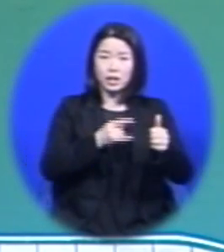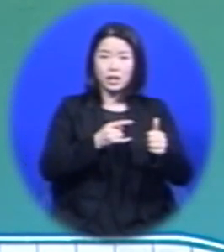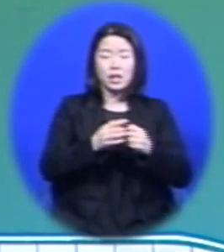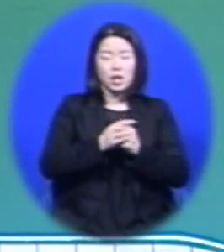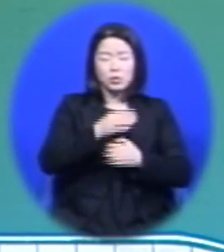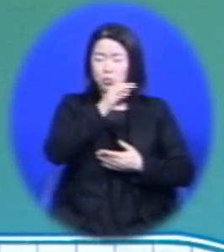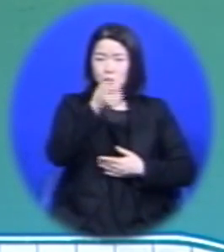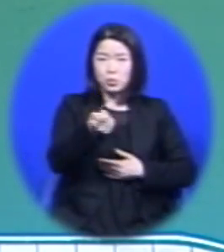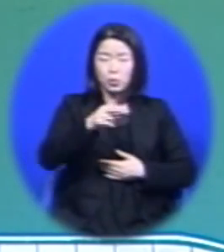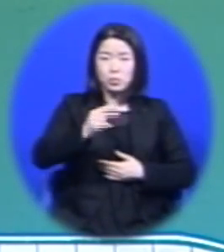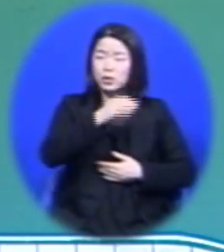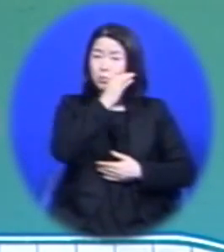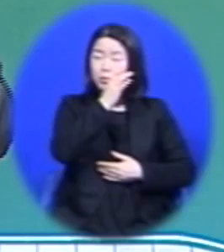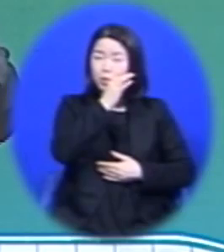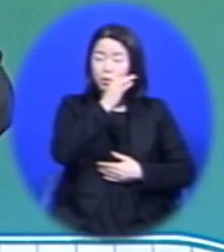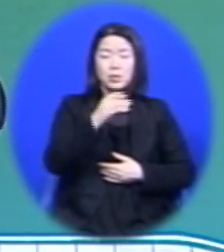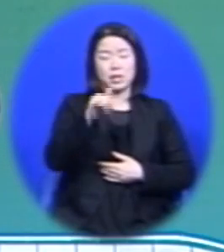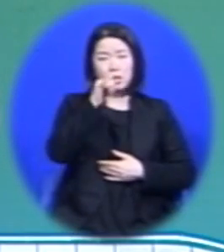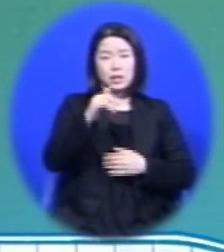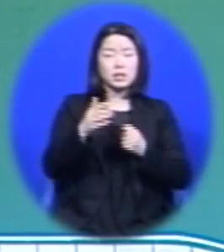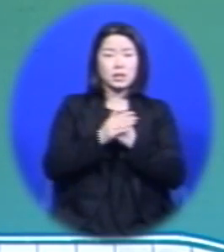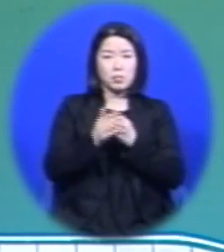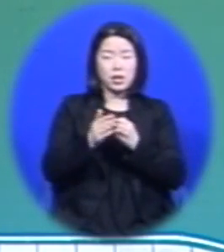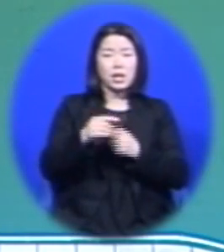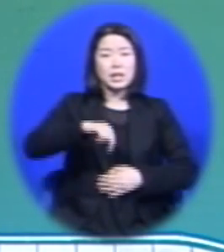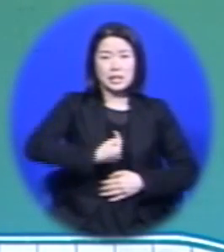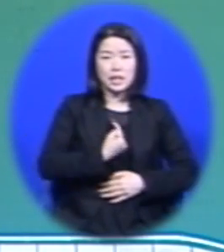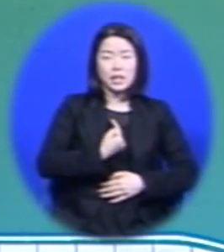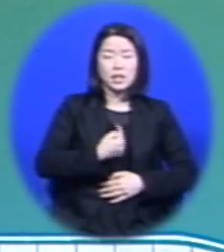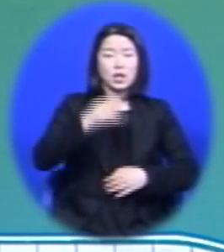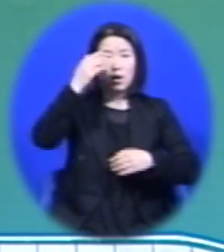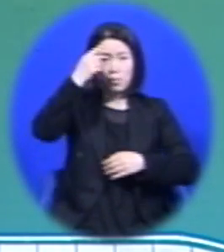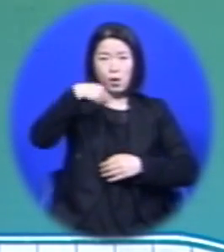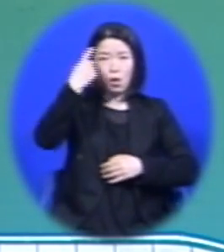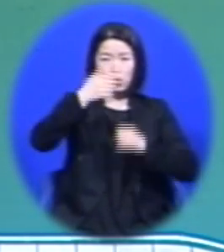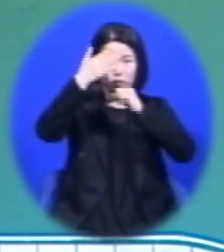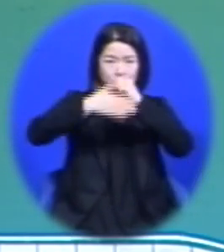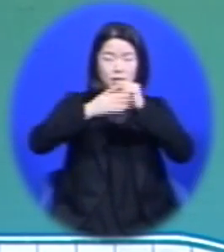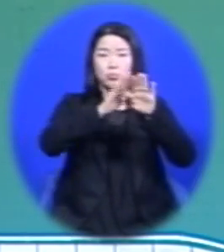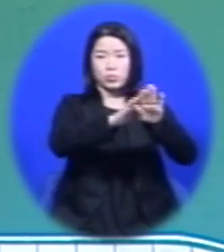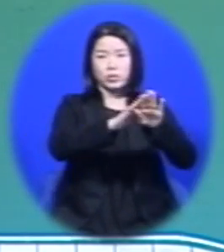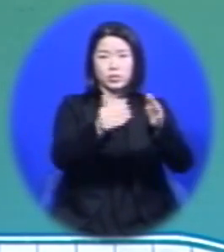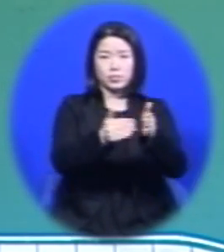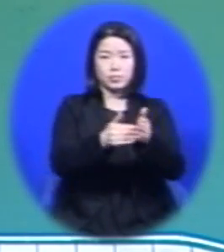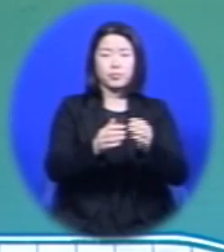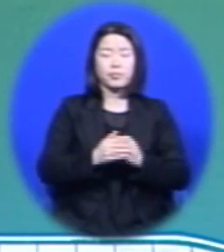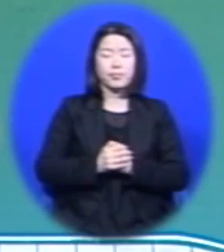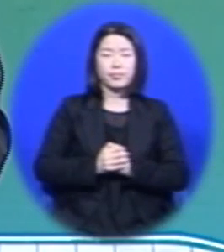부끄러움이 갈까봐 엄마가 그 부끄러운 곳에 자기 얼굴을, 사진을 붙여놓은 거죠.